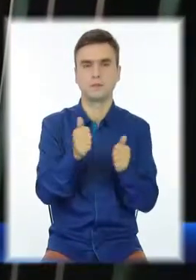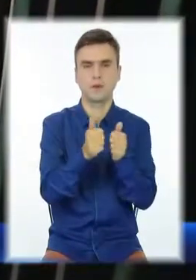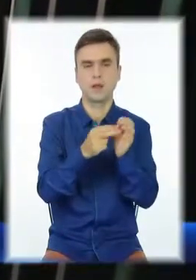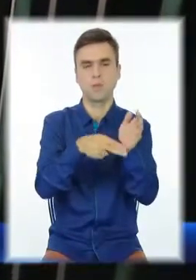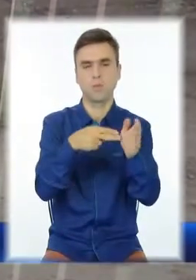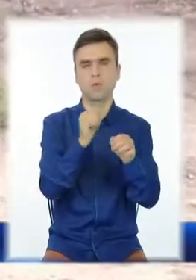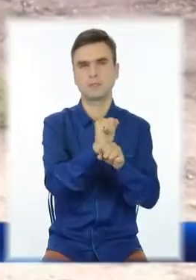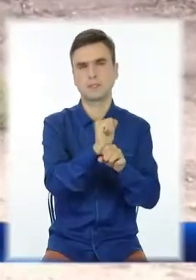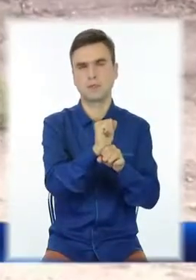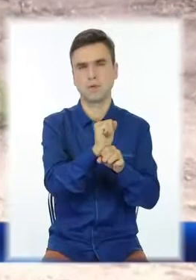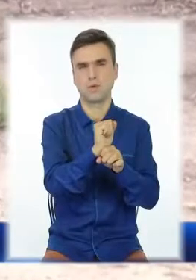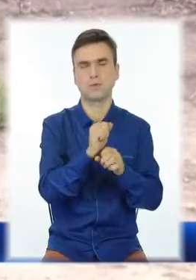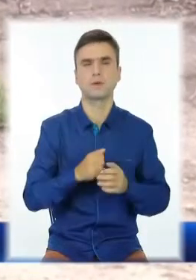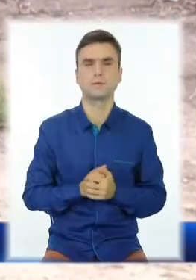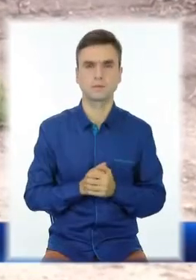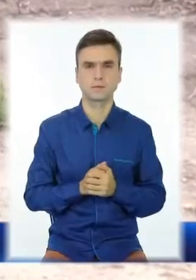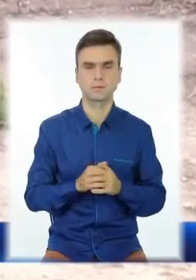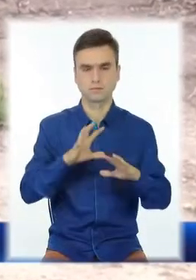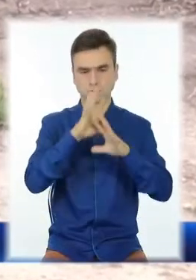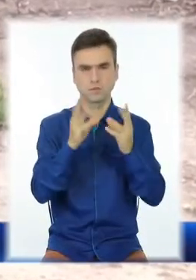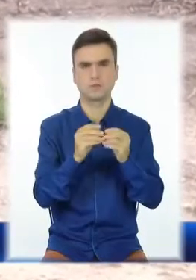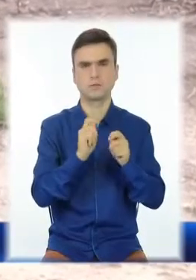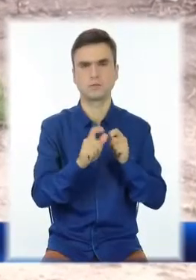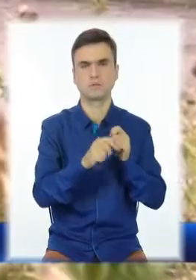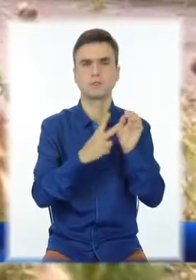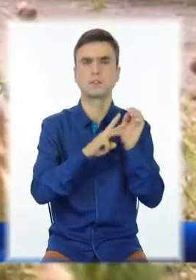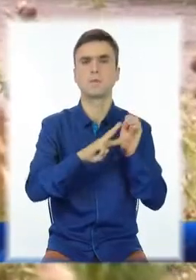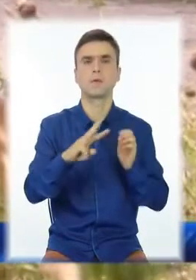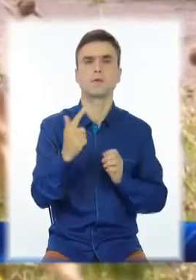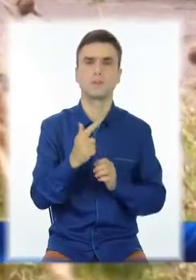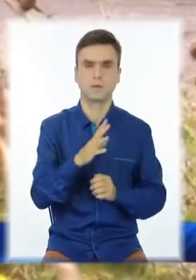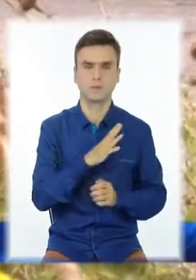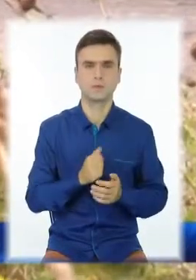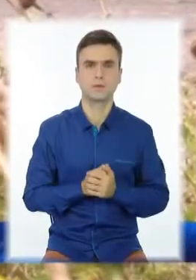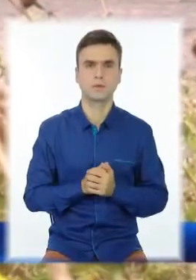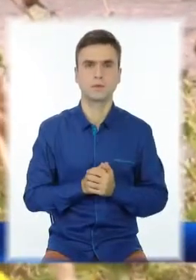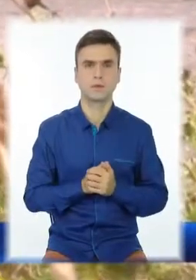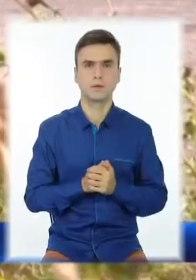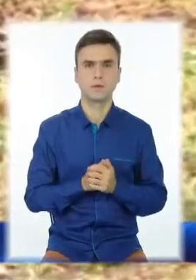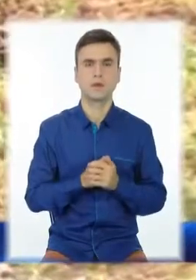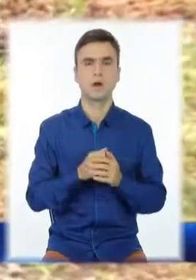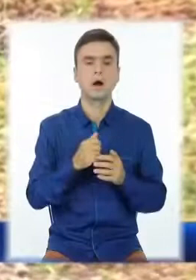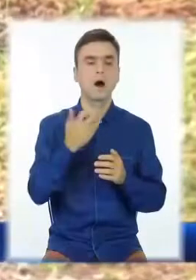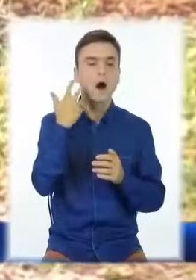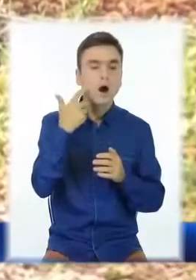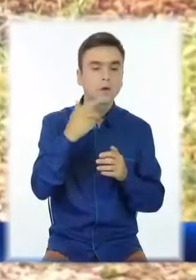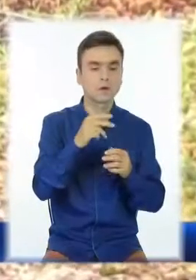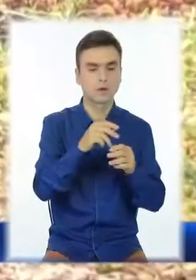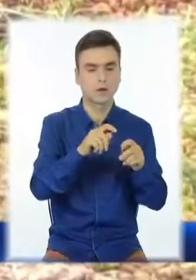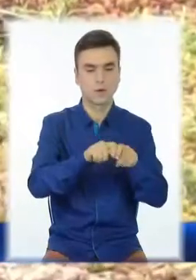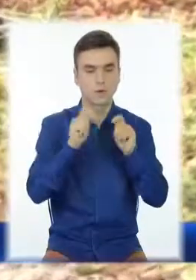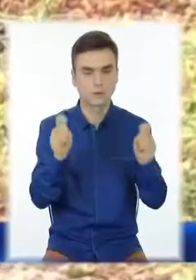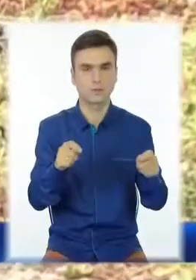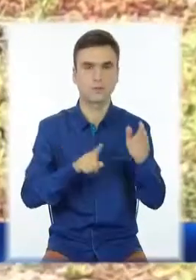депутатського корпусу, на все витратили майже 7 мільйонів гривень. Незважаючи на це, коли точно введуть притулок до